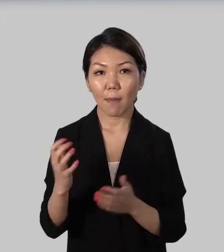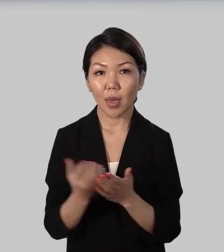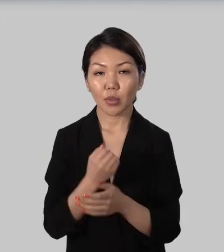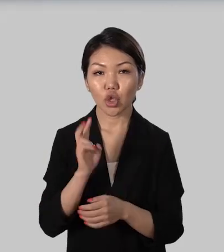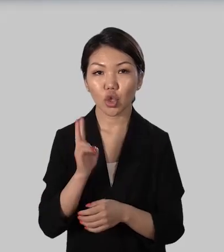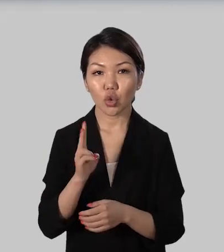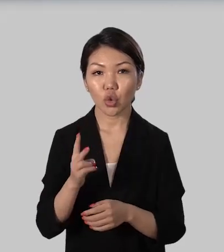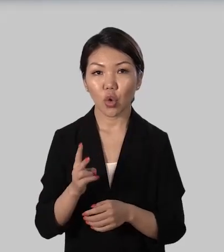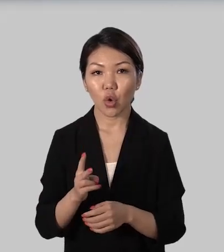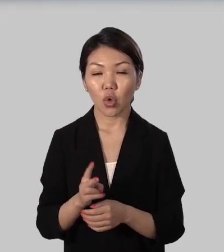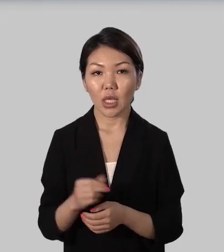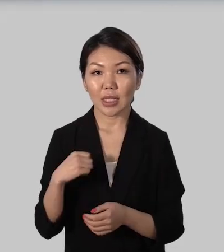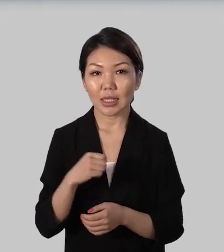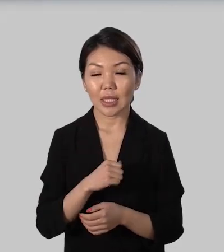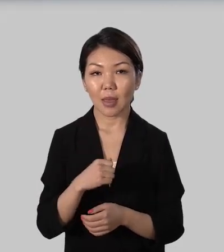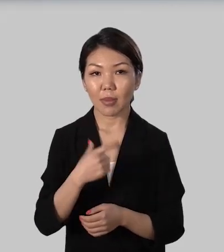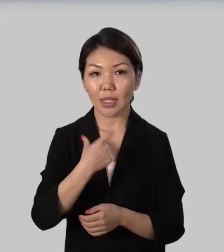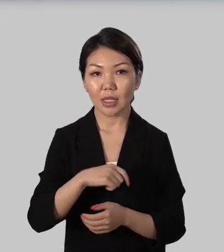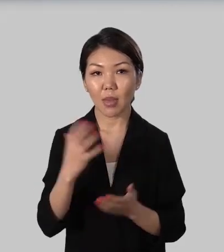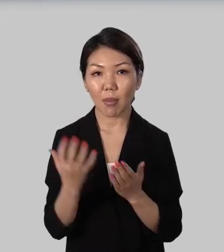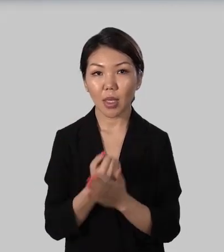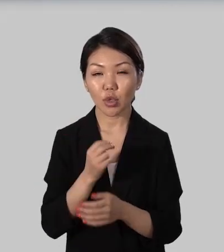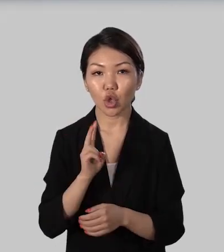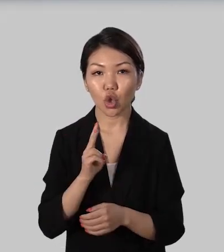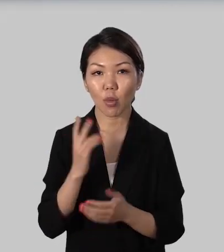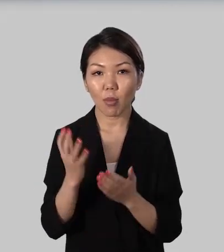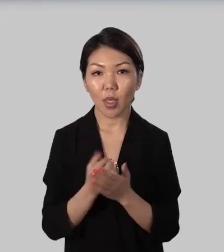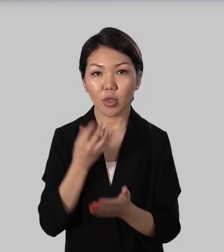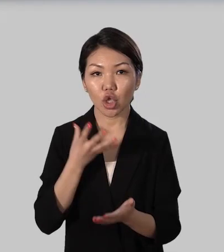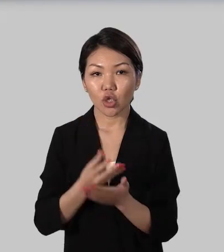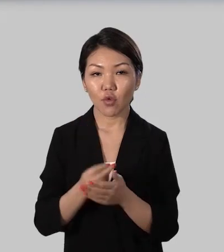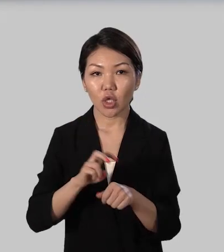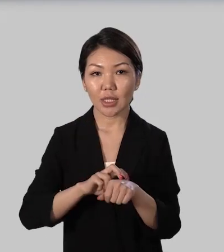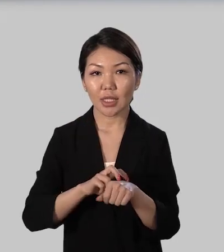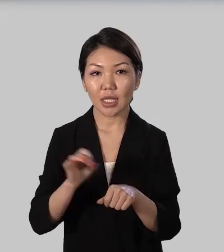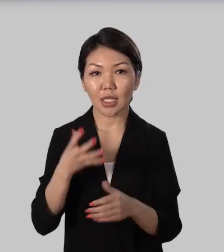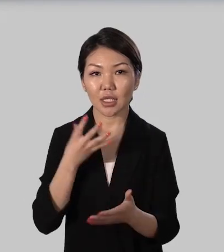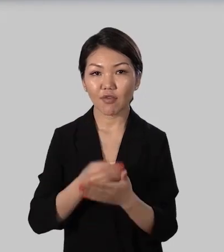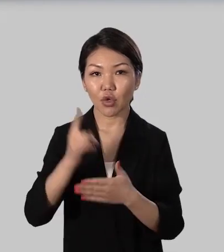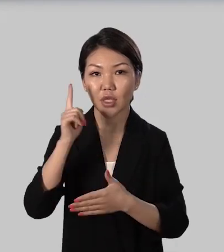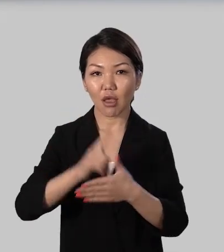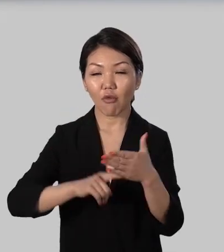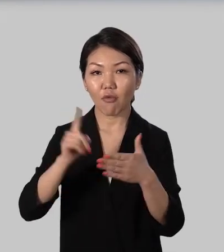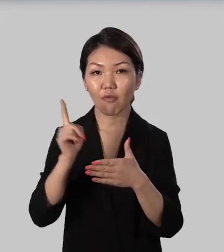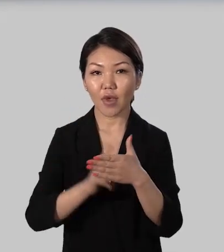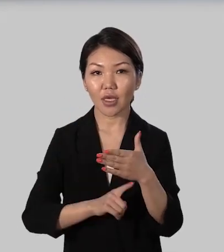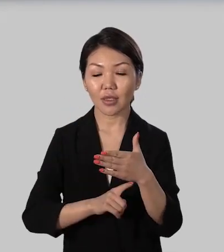только тот кто победил сам себя кто победил свой страх и свою неуверенность